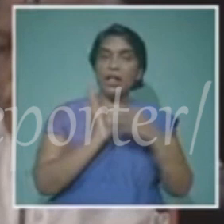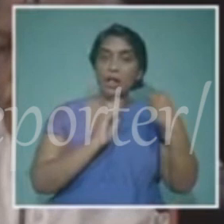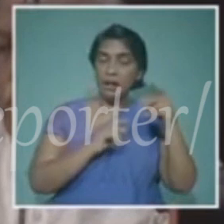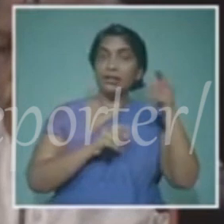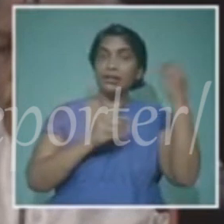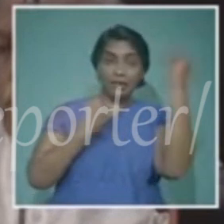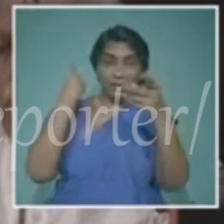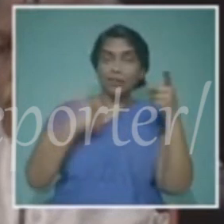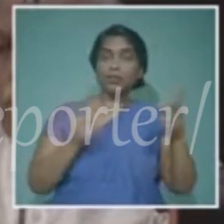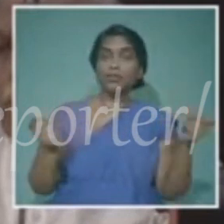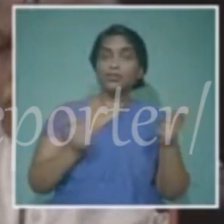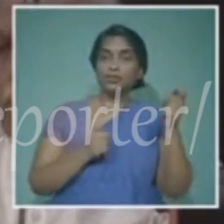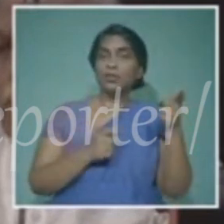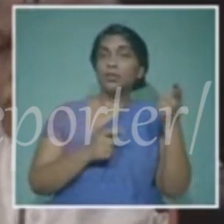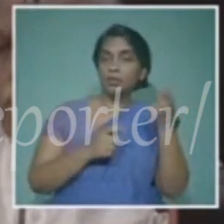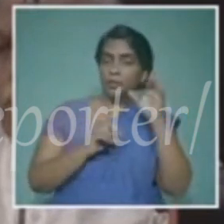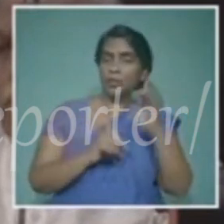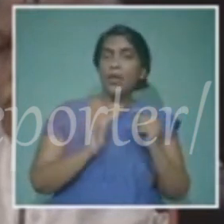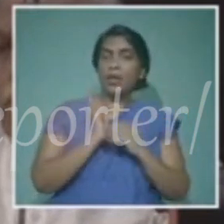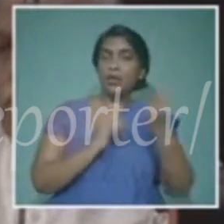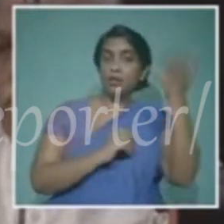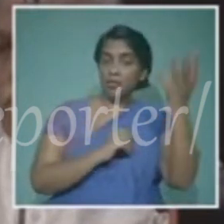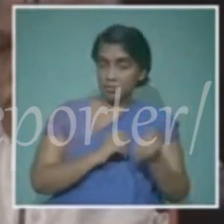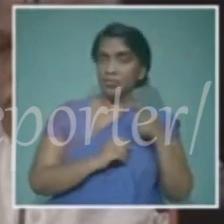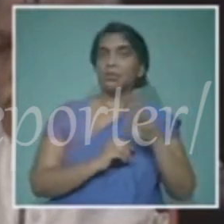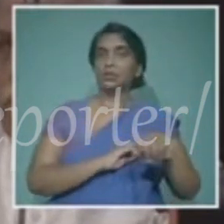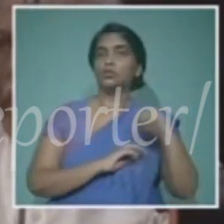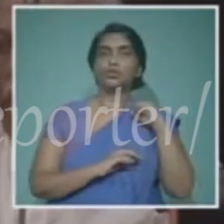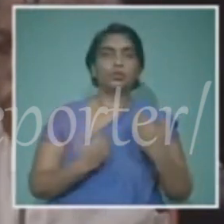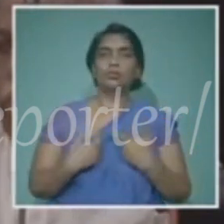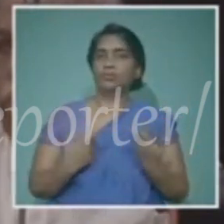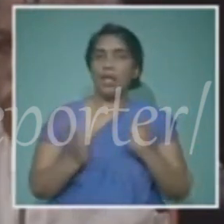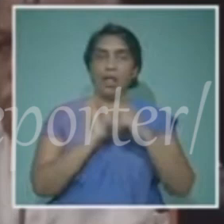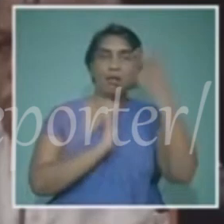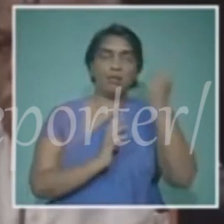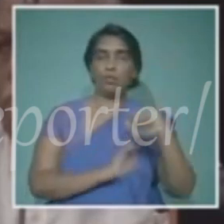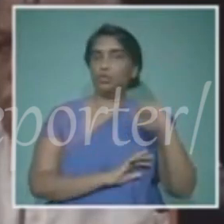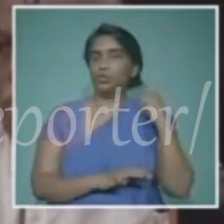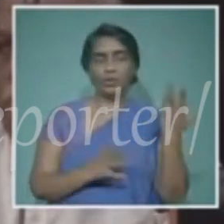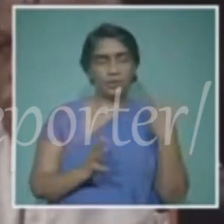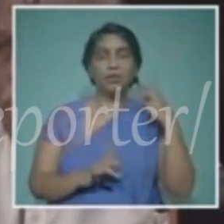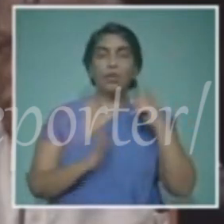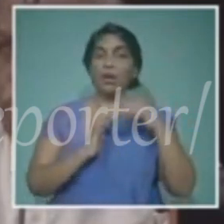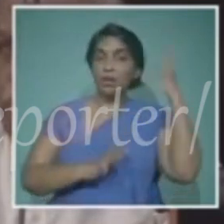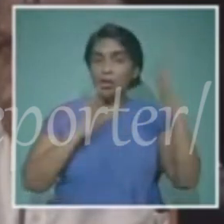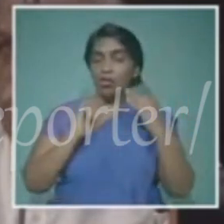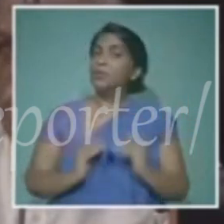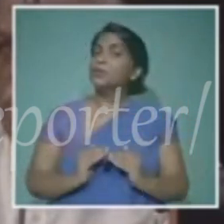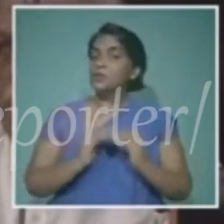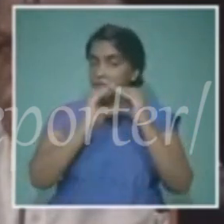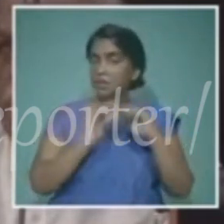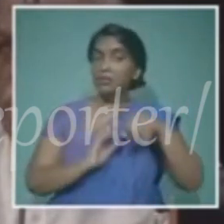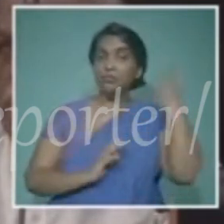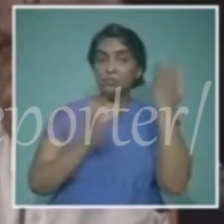වෙතින් වෙළඳ පොළ අගය මත ණය ගැනීමට තරම් ශක්තිය අපට නැහැ. ඒ නිසා ජාත්‍යන්තර සංවර්ධන